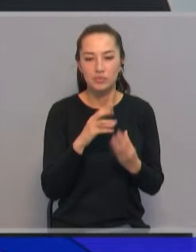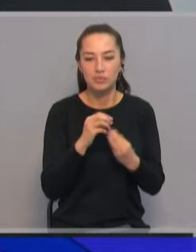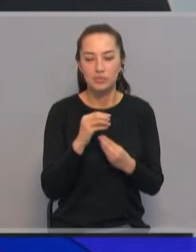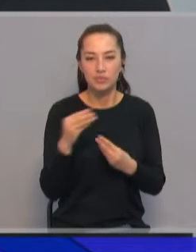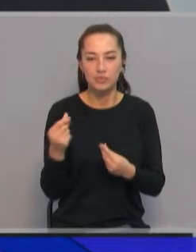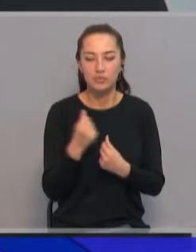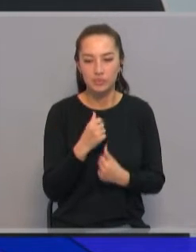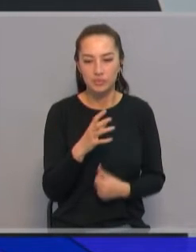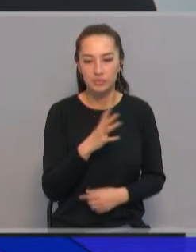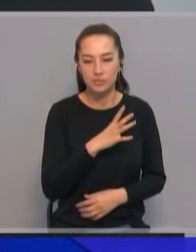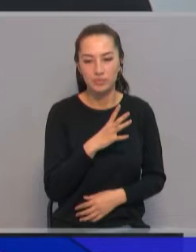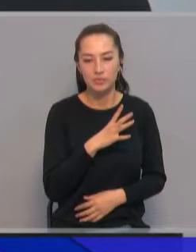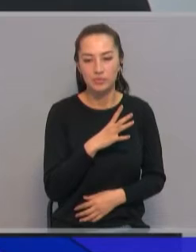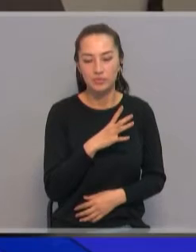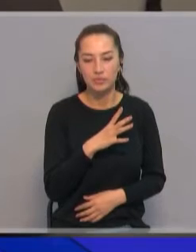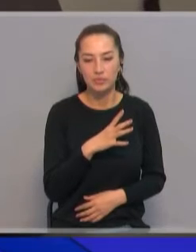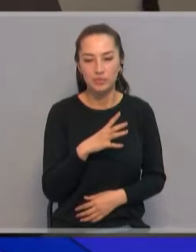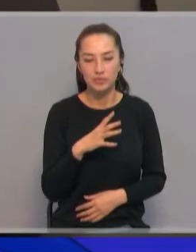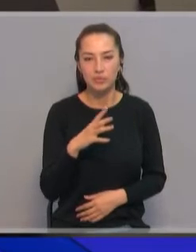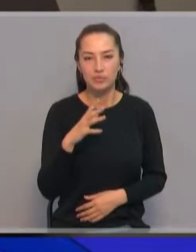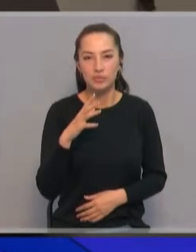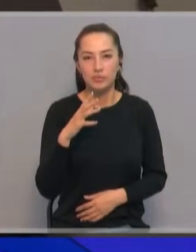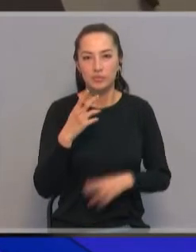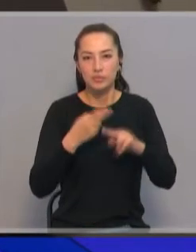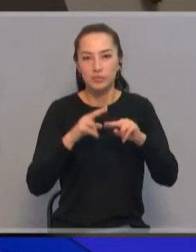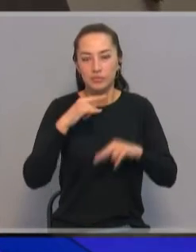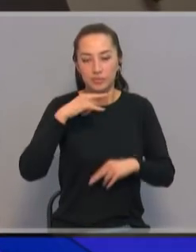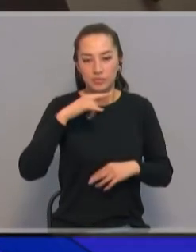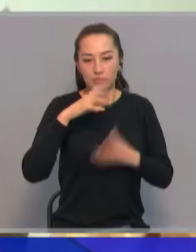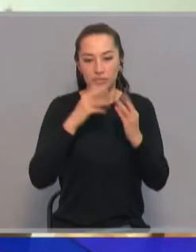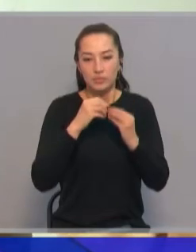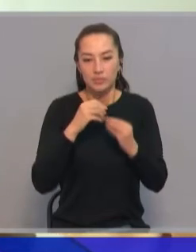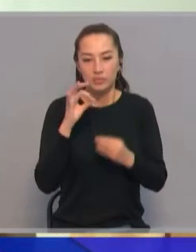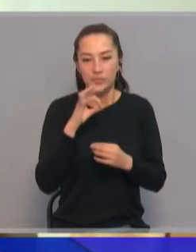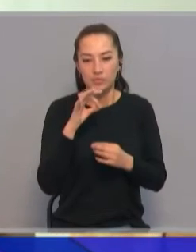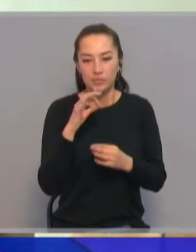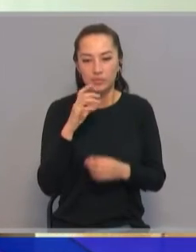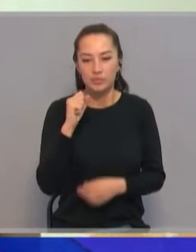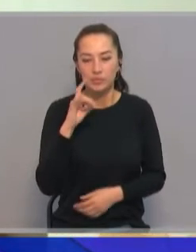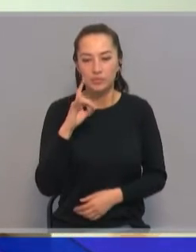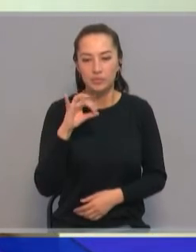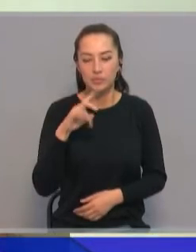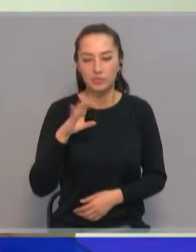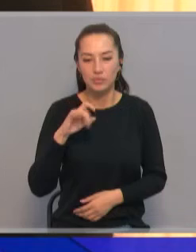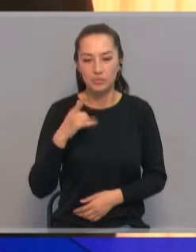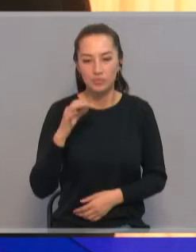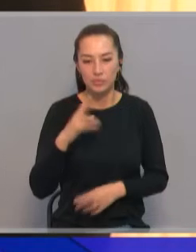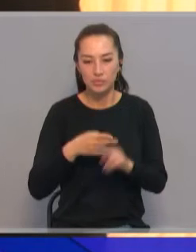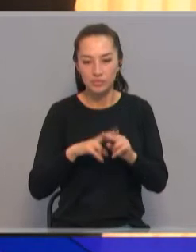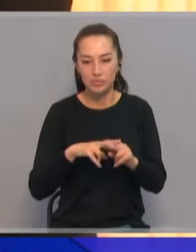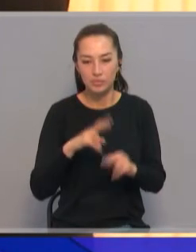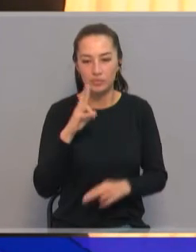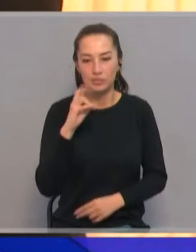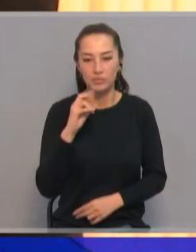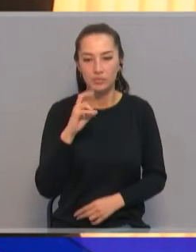микроорганизмдердің әсерлерінен бөлінеді. Шарада Қазақстандағы қолданбалы археологияның негізін қалаушы этнограф ғалым Кендебай